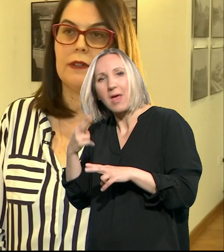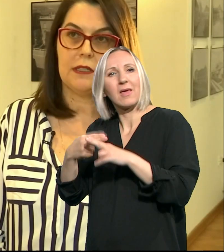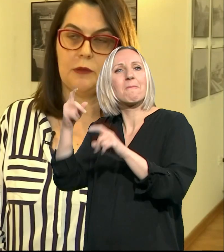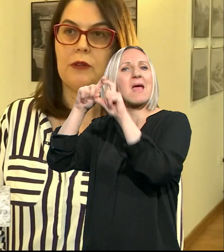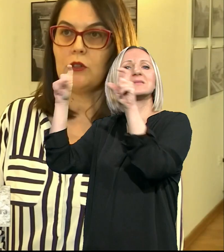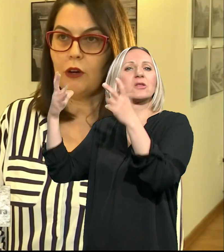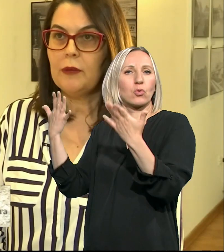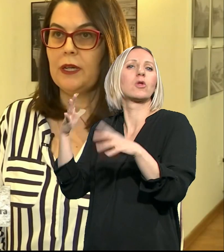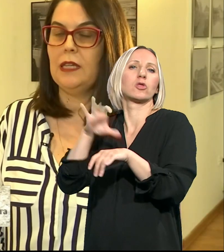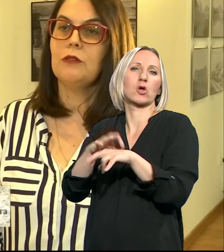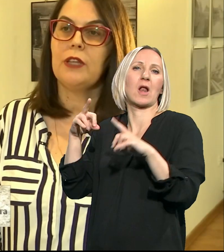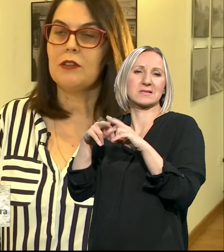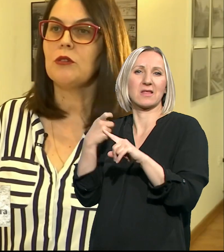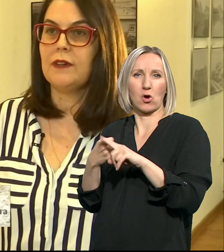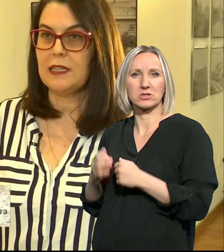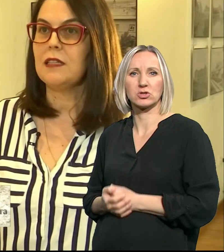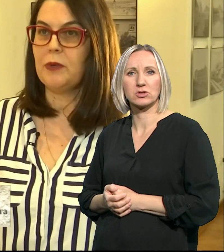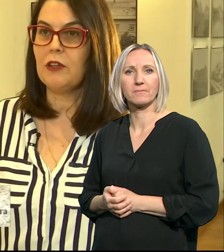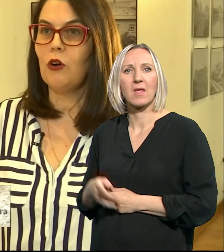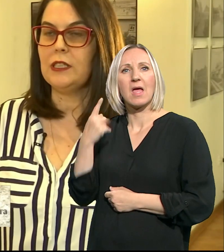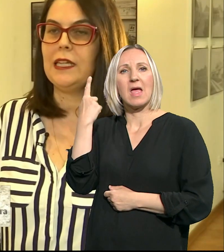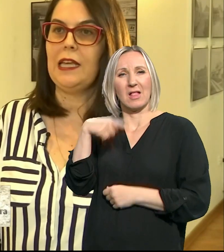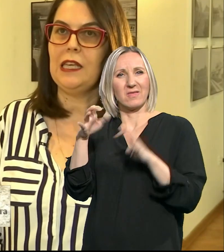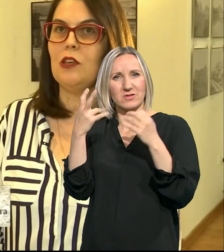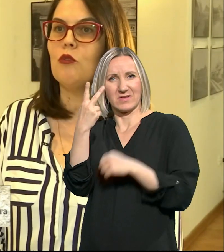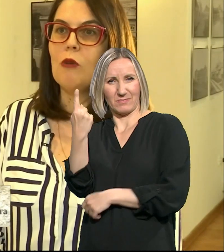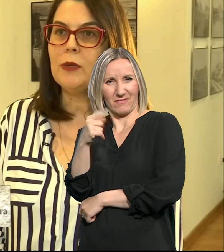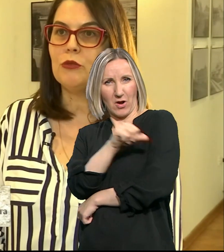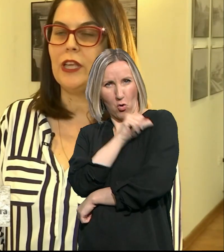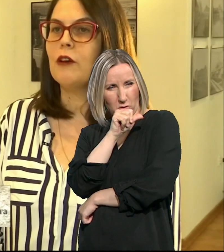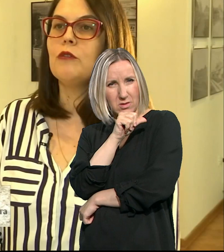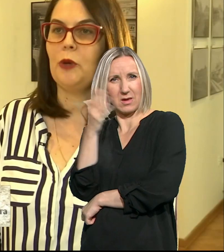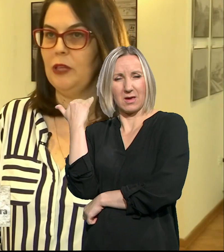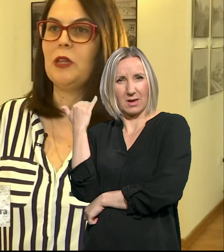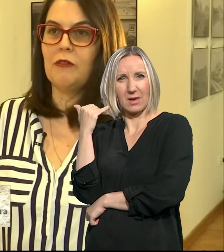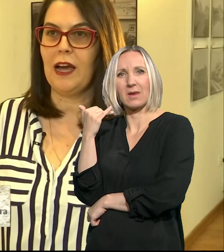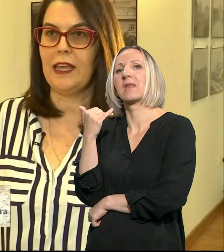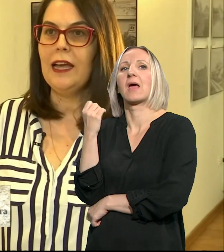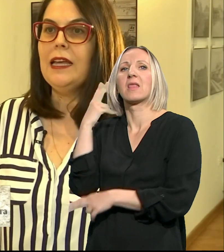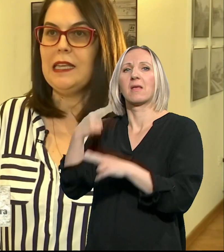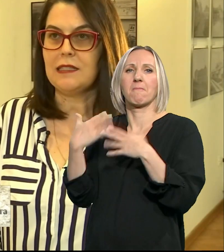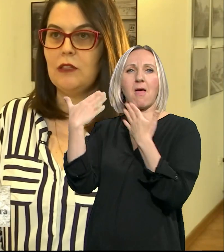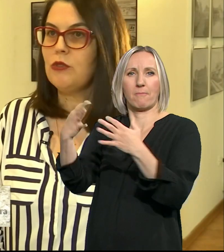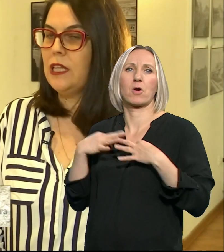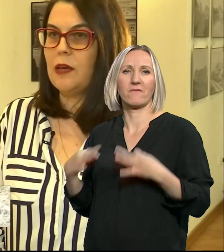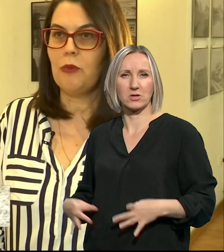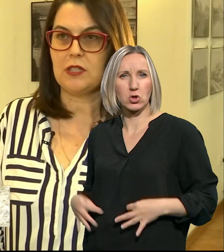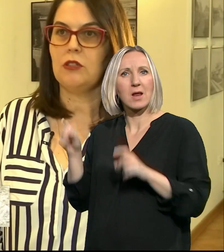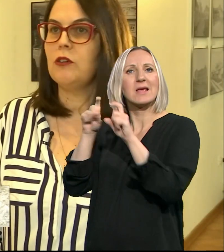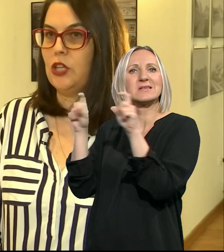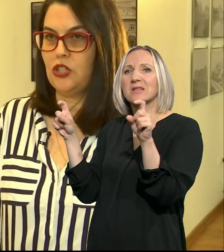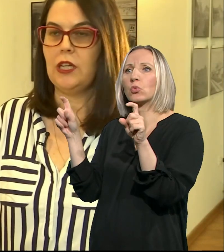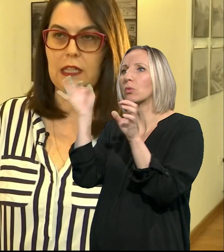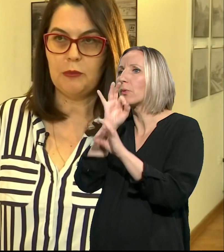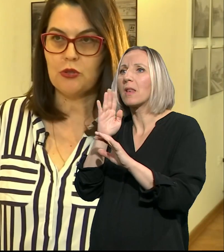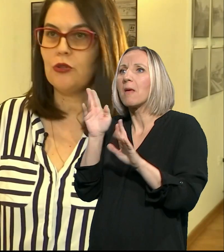histologije 21. novembra 1921. godine i u momentu njegovog imenovanja institut nije